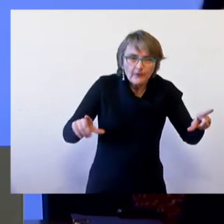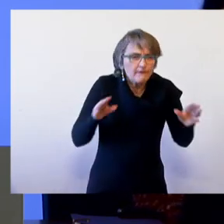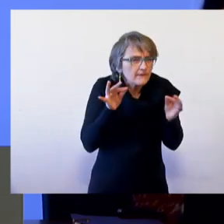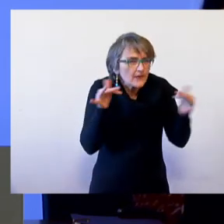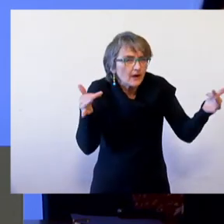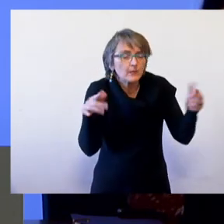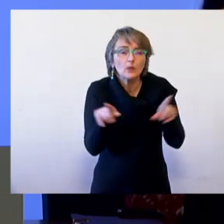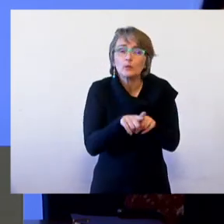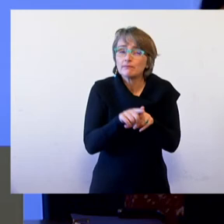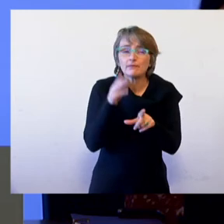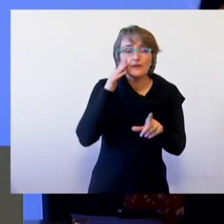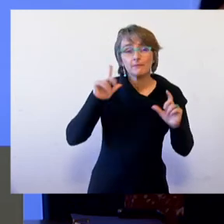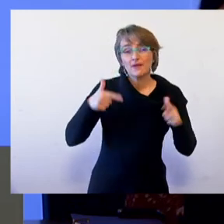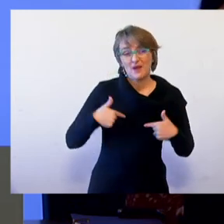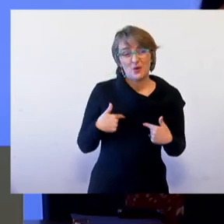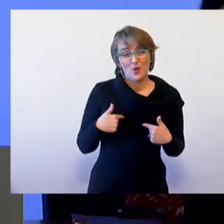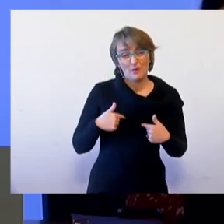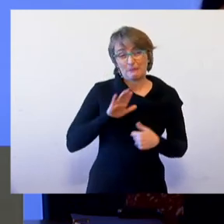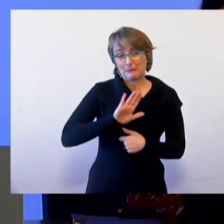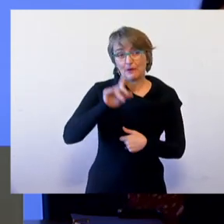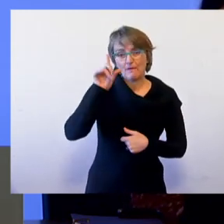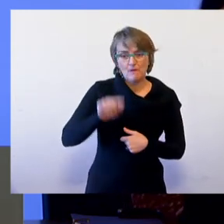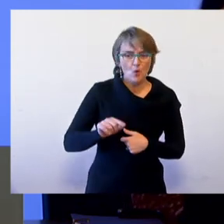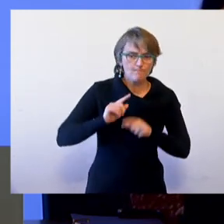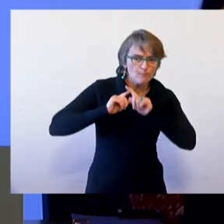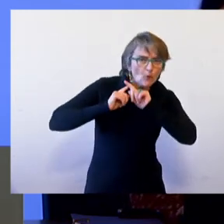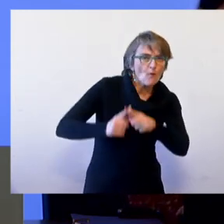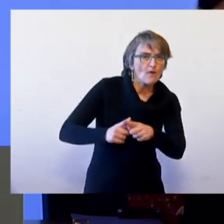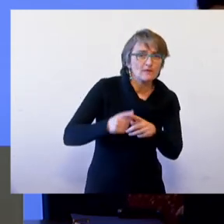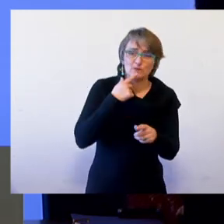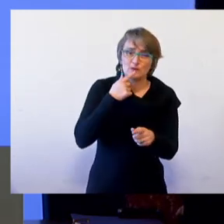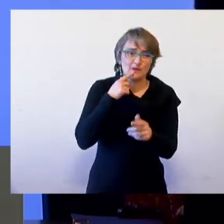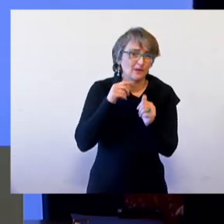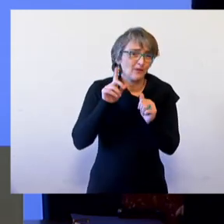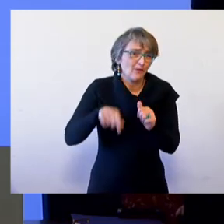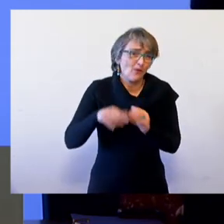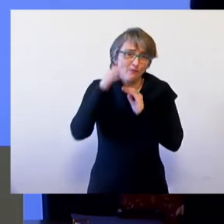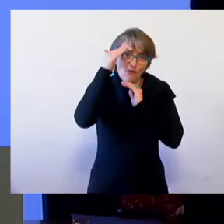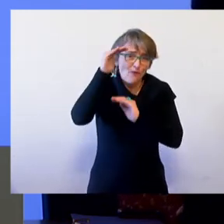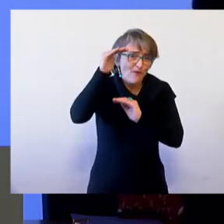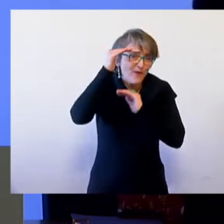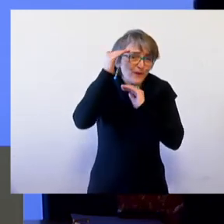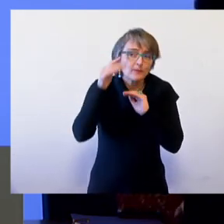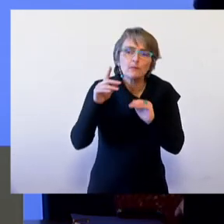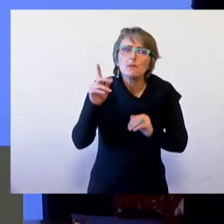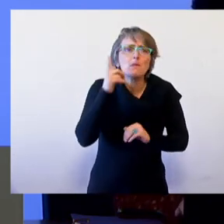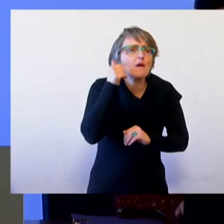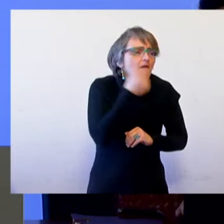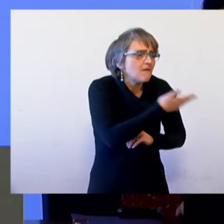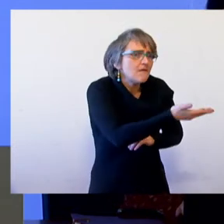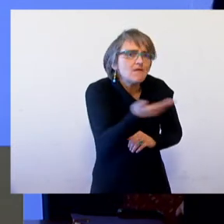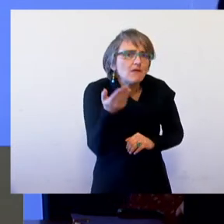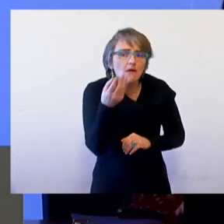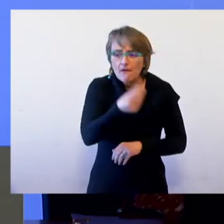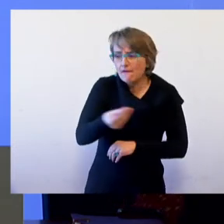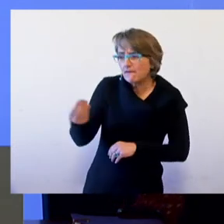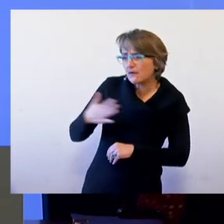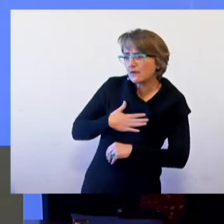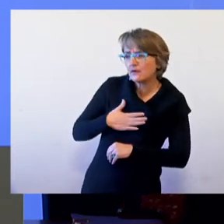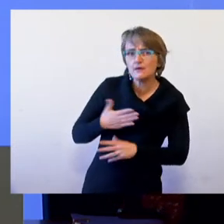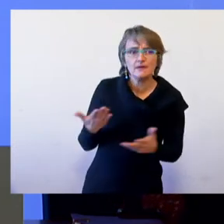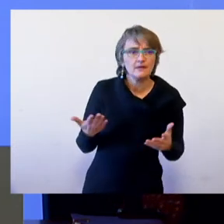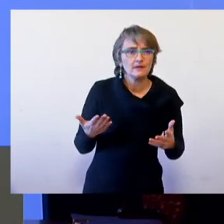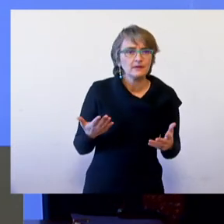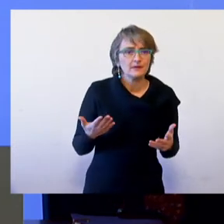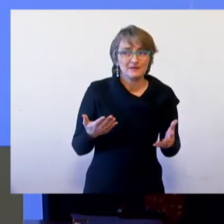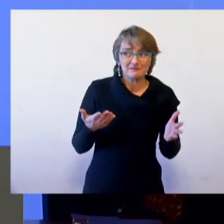faut convaincre aussi. C'est la confiance, c'est le rapport que tout parent a légitimement pour ses enfants. Est-ce qu'il va être bien pris